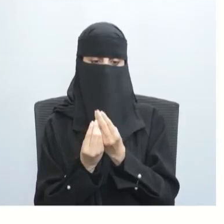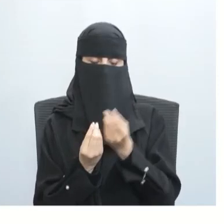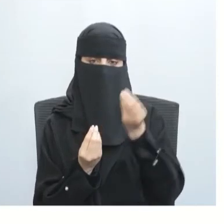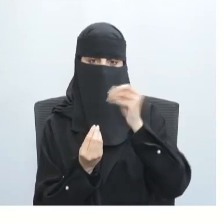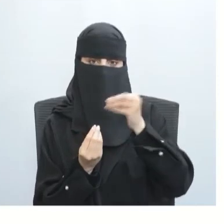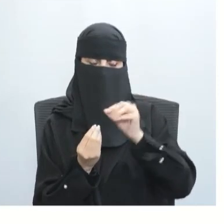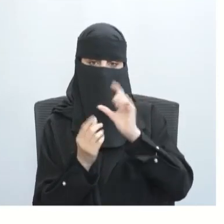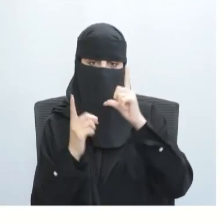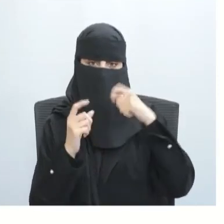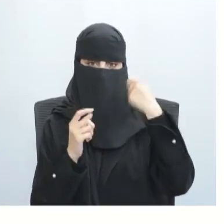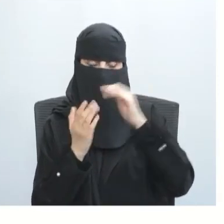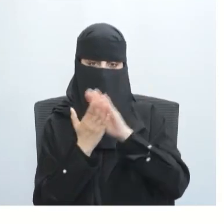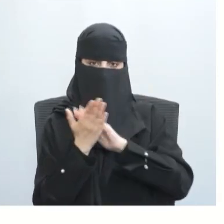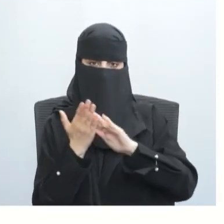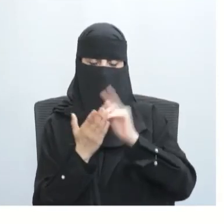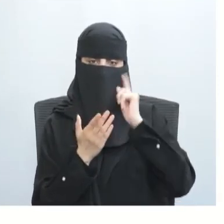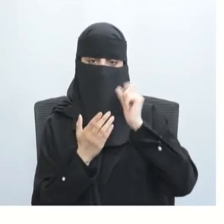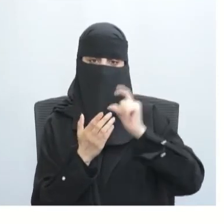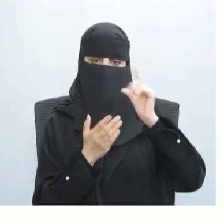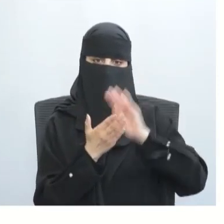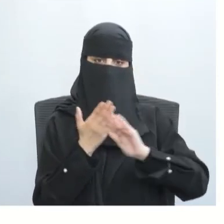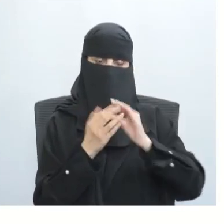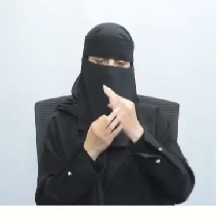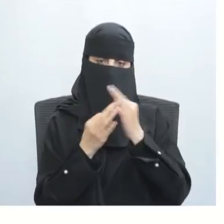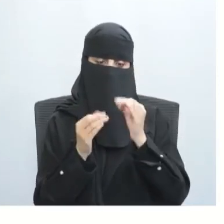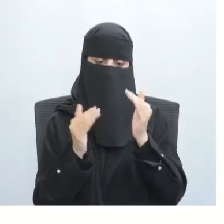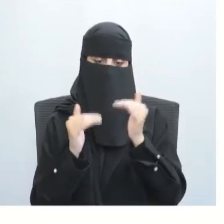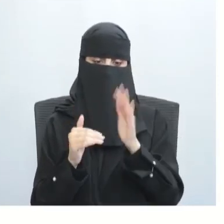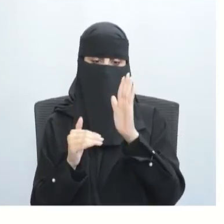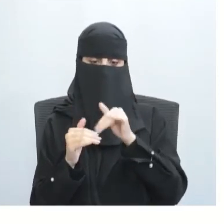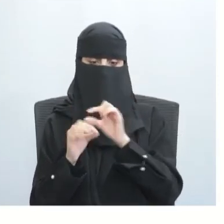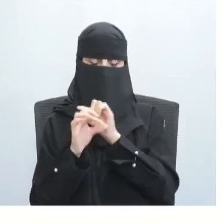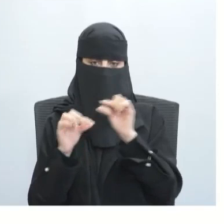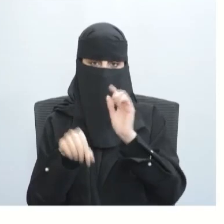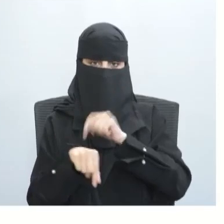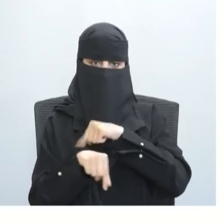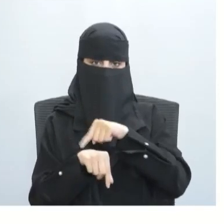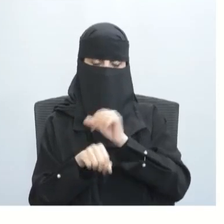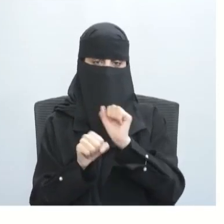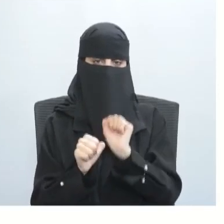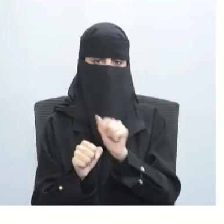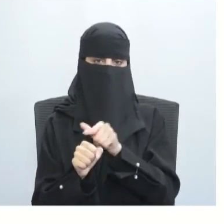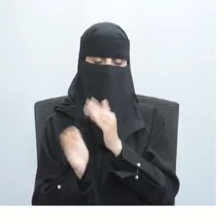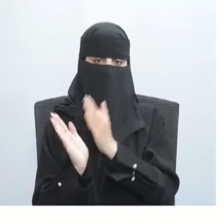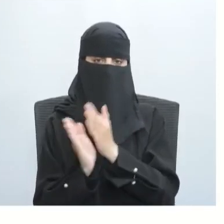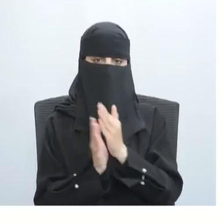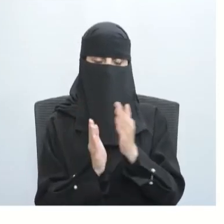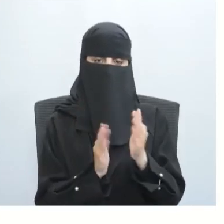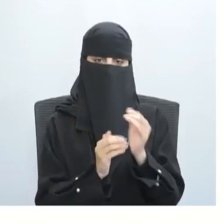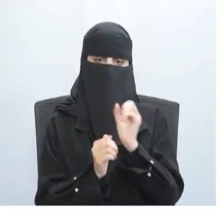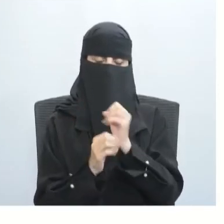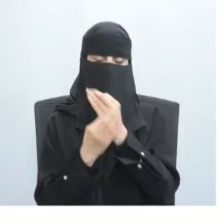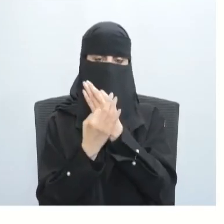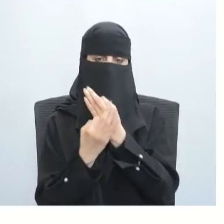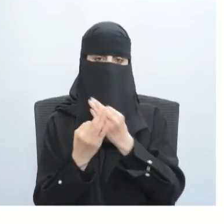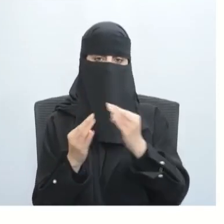تصفيه الفيديو والاصوات هنا في المخطط الزمني او في التايم لاين تعرض او تعرض جميع